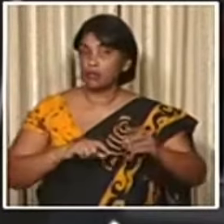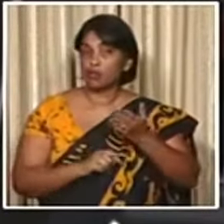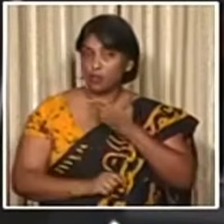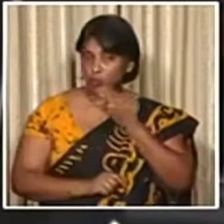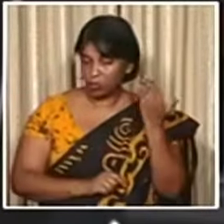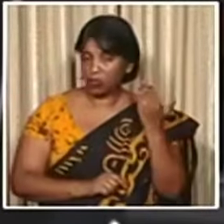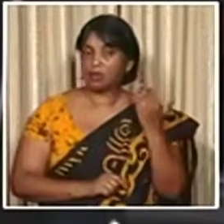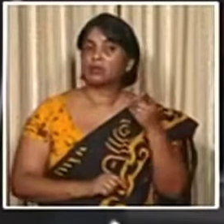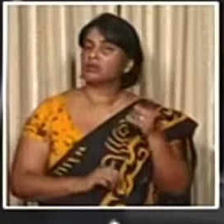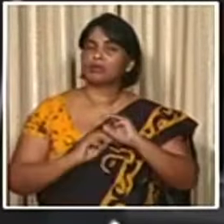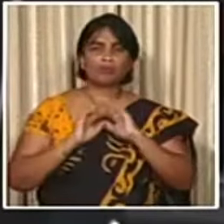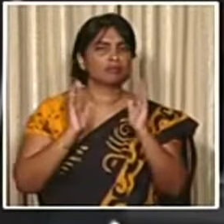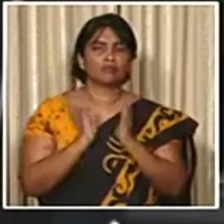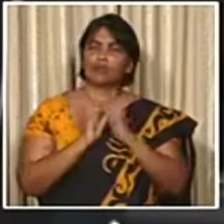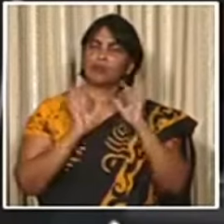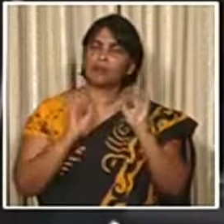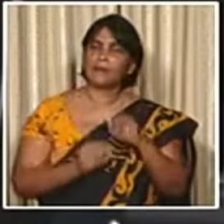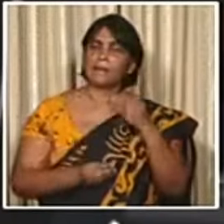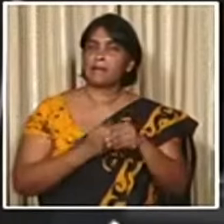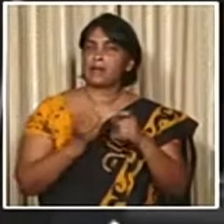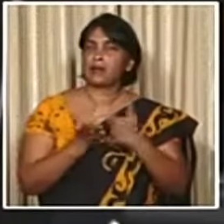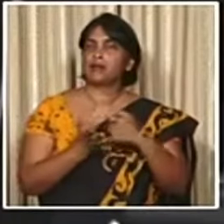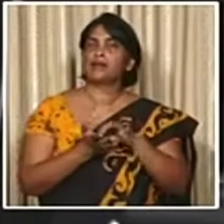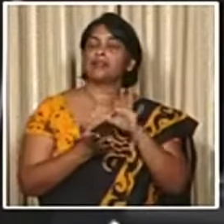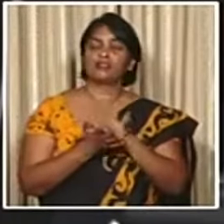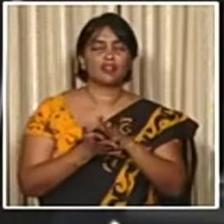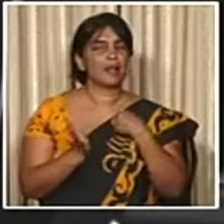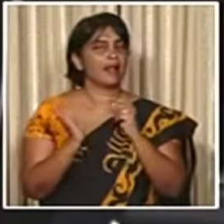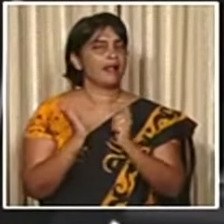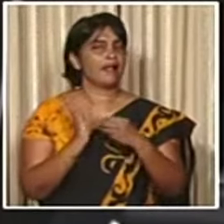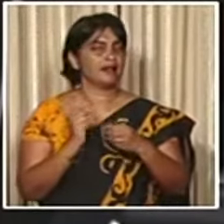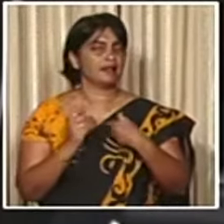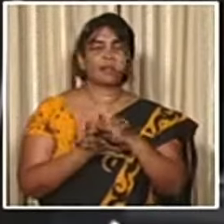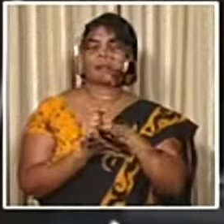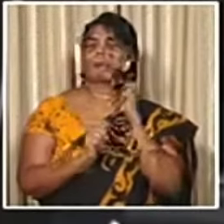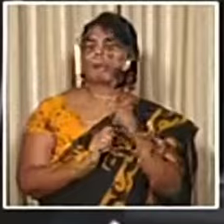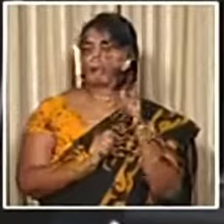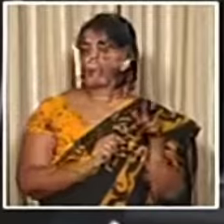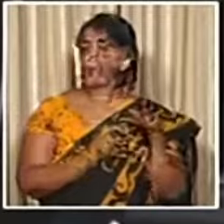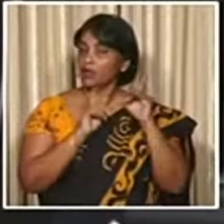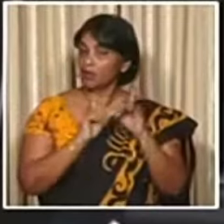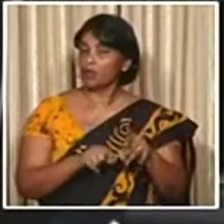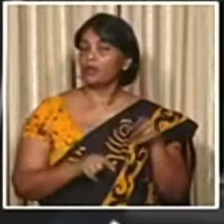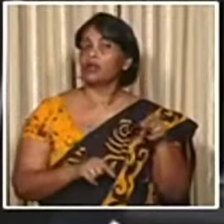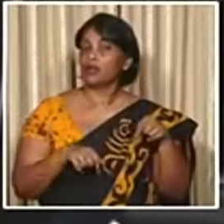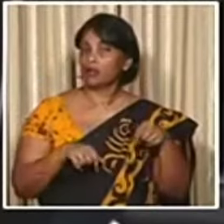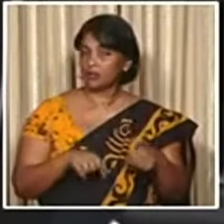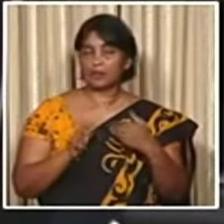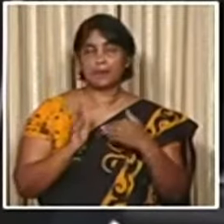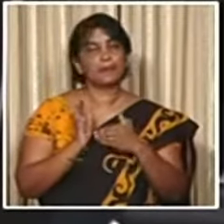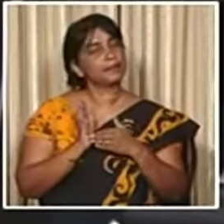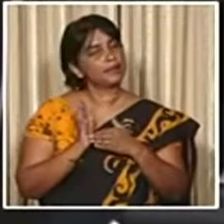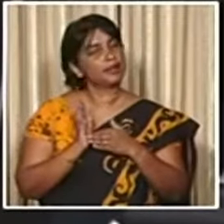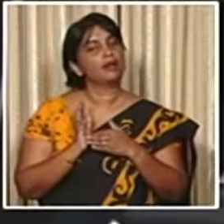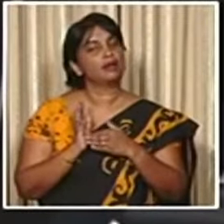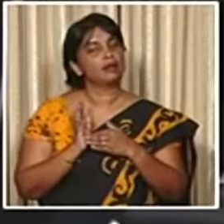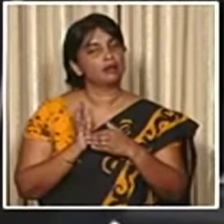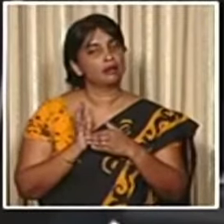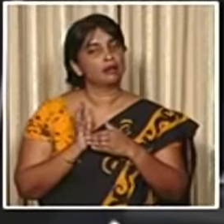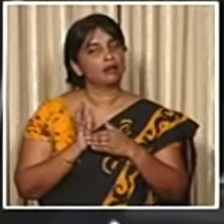පුළුවන් එකක්ද? ඒ මොනවාක්වත් නැතුව කම්පැනික් රෙජිස්ටර් කරනවා අපි සුද්‍ර මූල්‍ය කියනවා. ඉතින් ඒක නිසා අද මිලියන මං හිතන්නේ